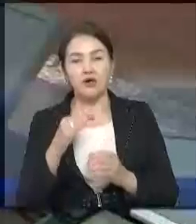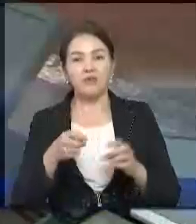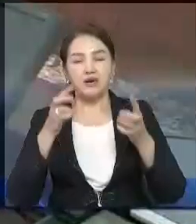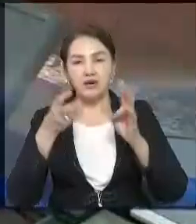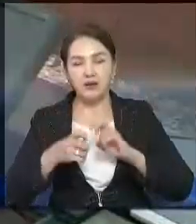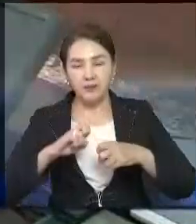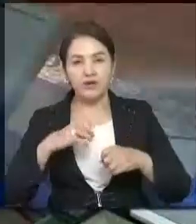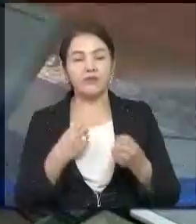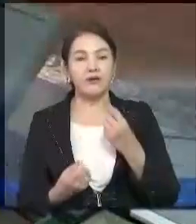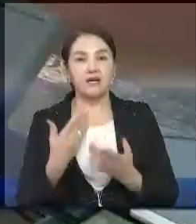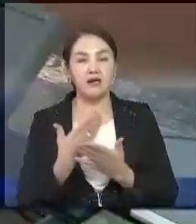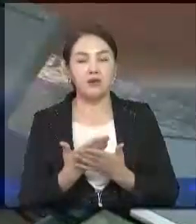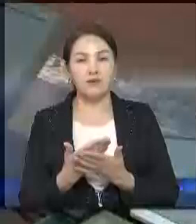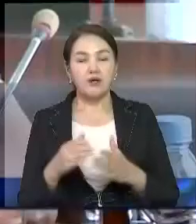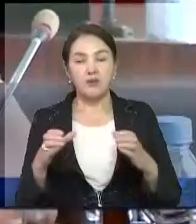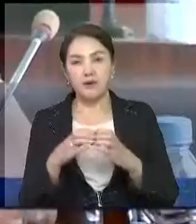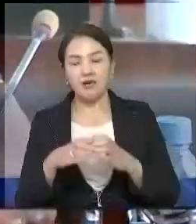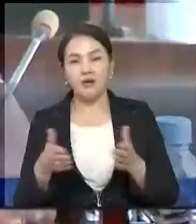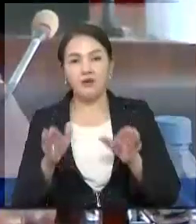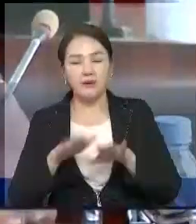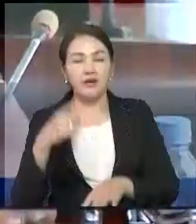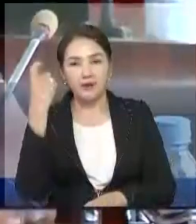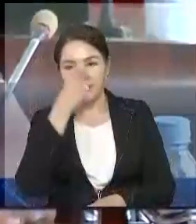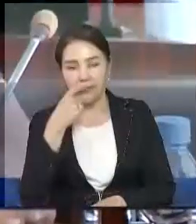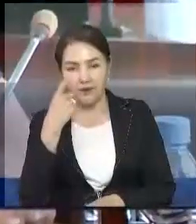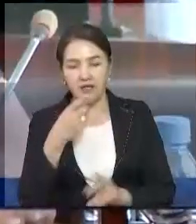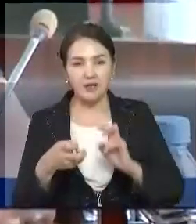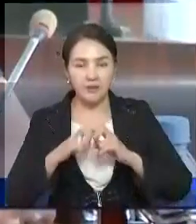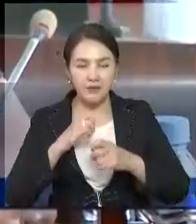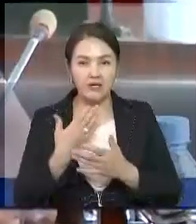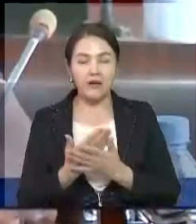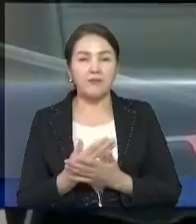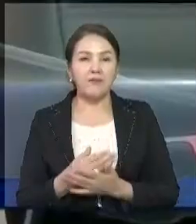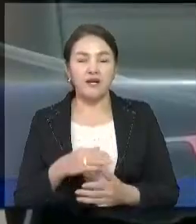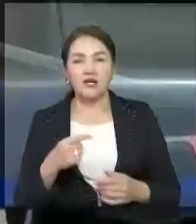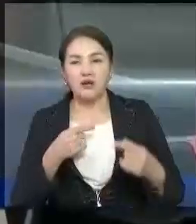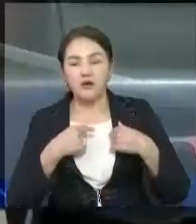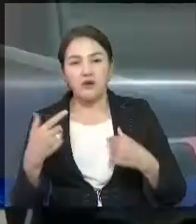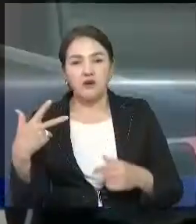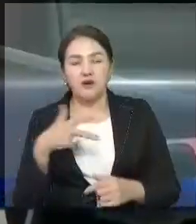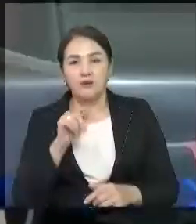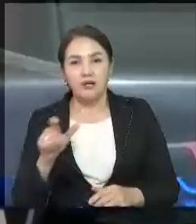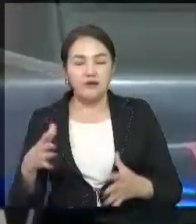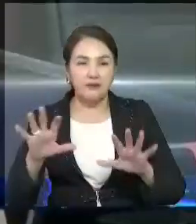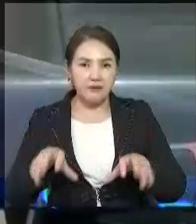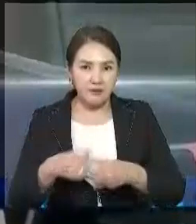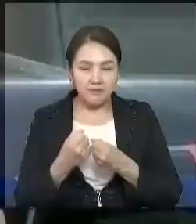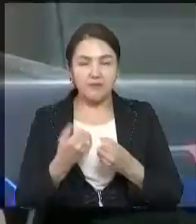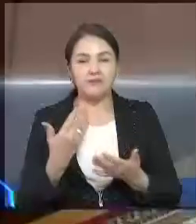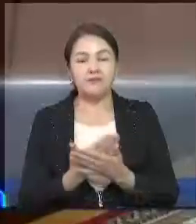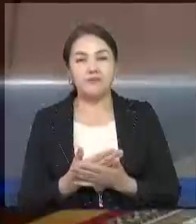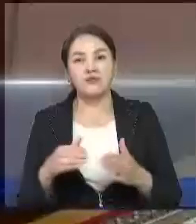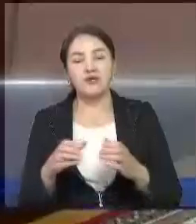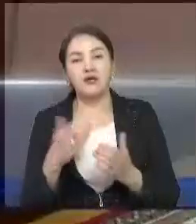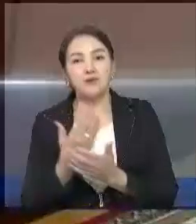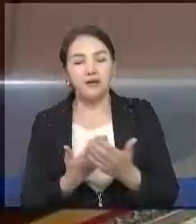құқық бұзушылық анықталған. Әсіресе қоғамдық орындарда мас күйде тәртіп бұзып, өзгенің мазасын алған 3,000 адам ұсталған. Сондай-ақ жиын барысында